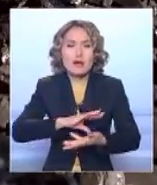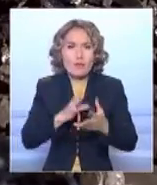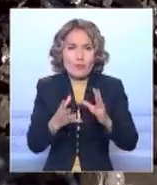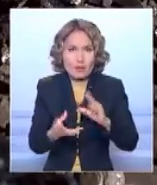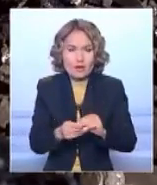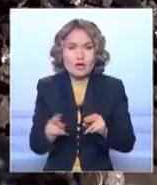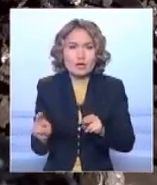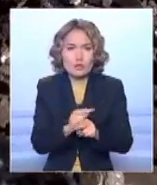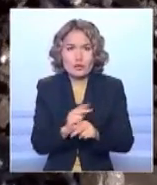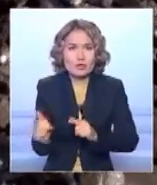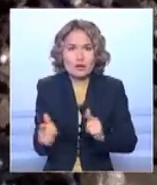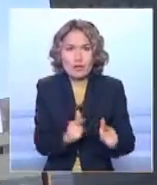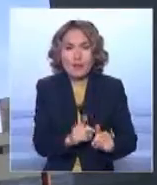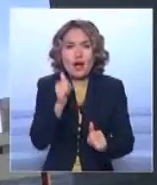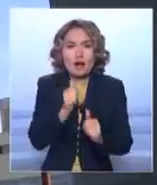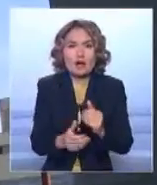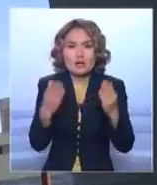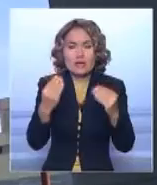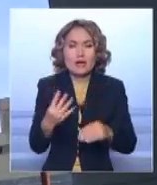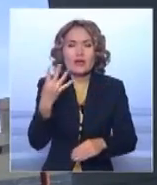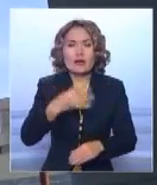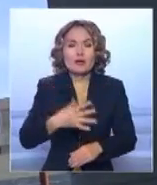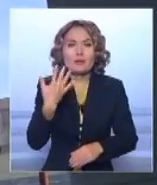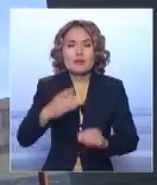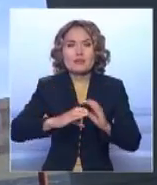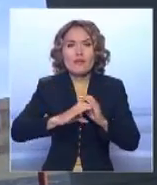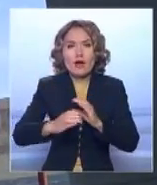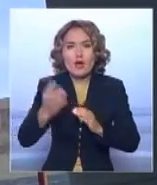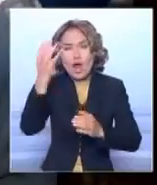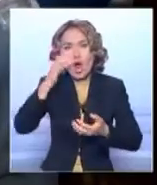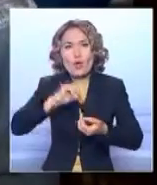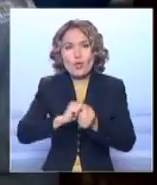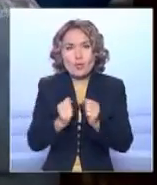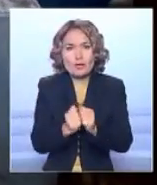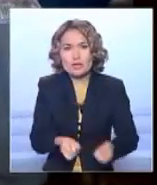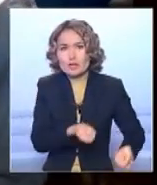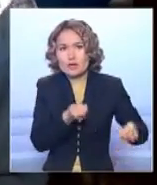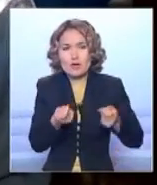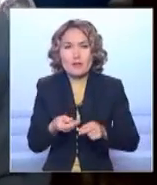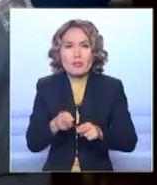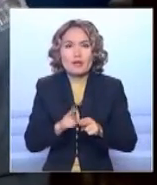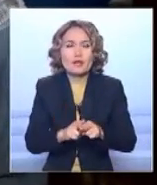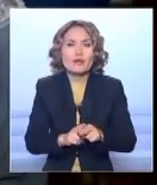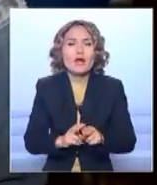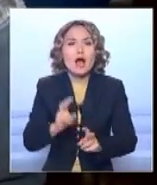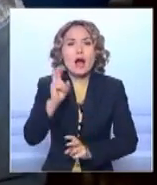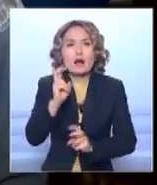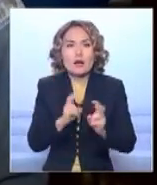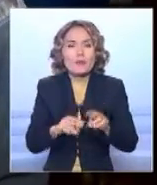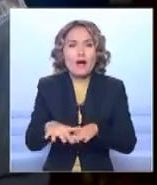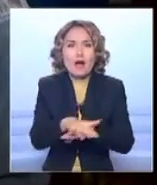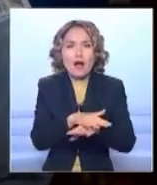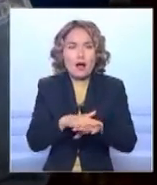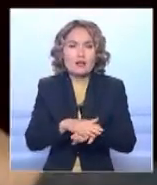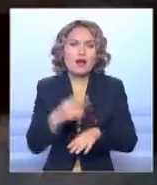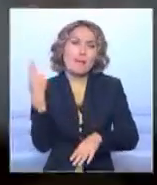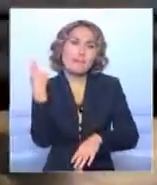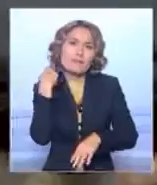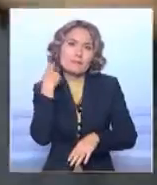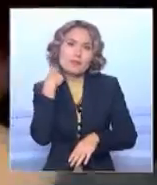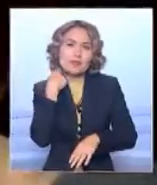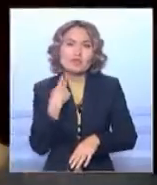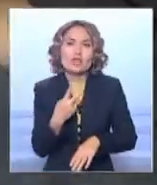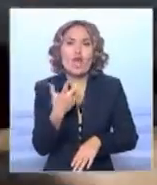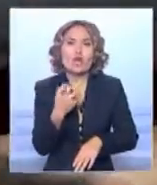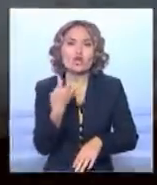жасалған. Соған сәйкес күніне 45 вагон көмір жеткізілуде. Жалпы жылу коммуна энергокәсіпорнына халықтың берешегі 340 миллион